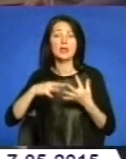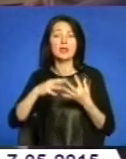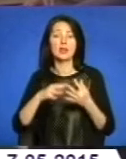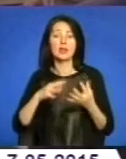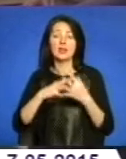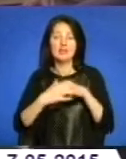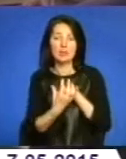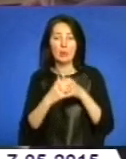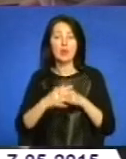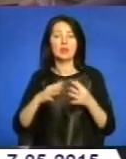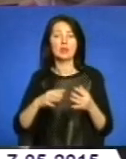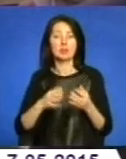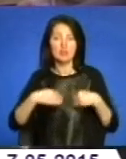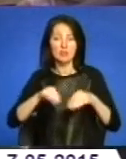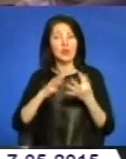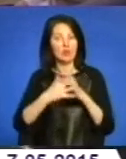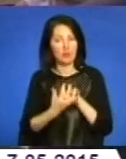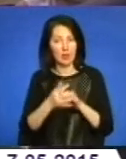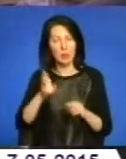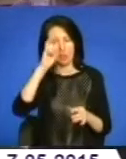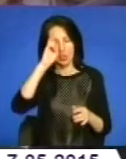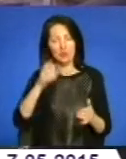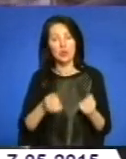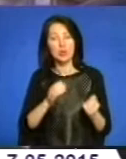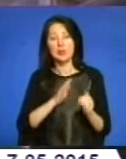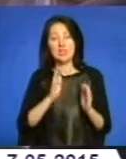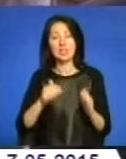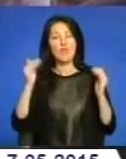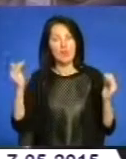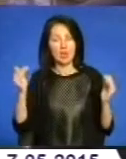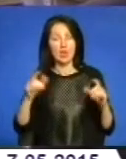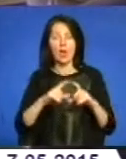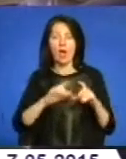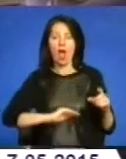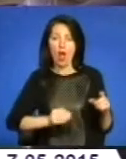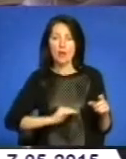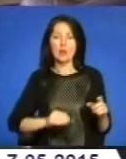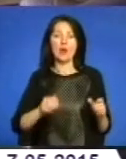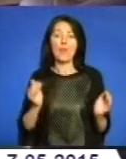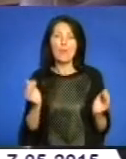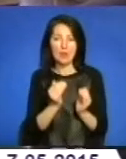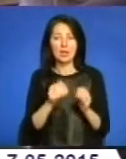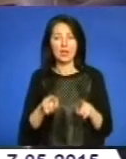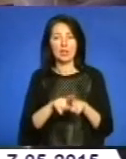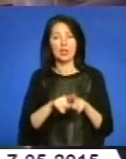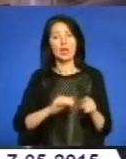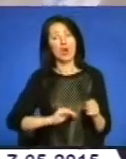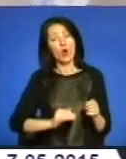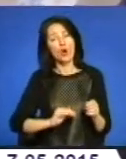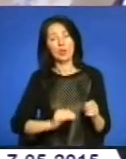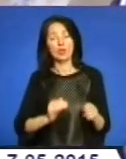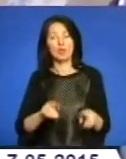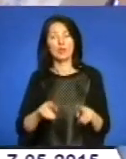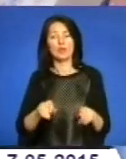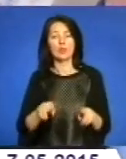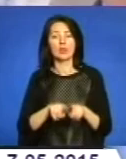і державна підтримка не тільки великих комплексів, але і маленьких таких кооперативів. А так